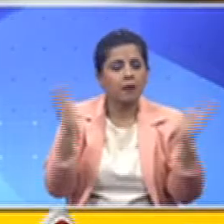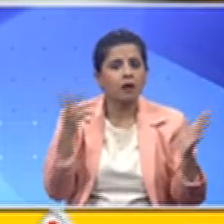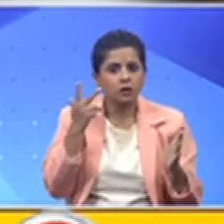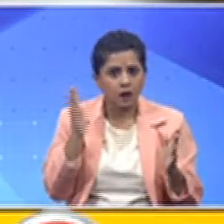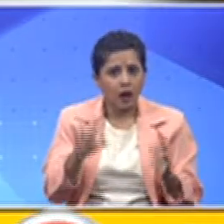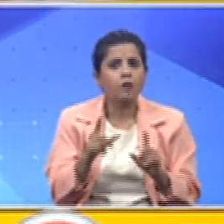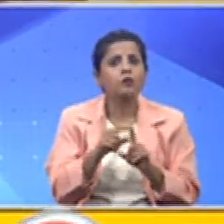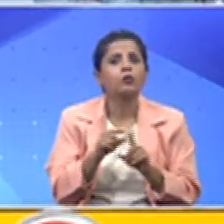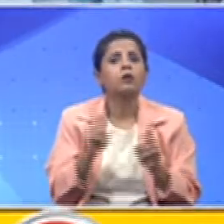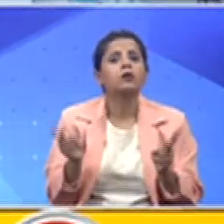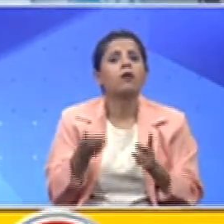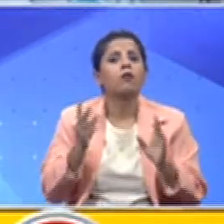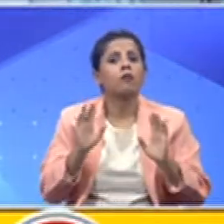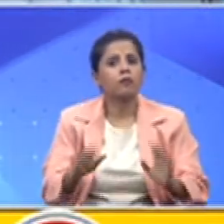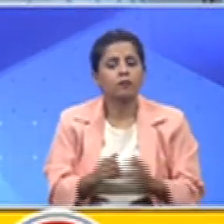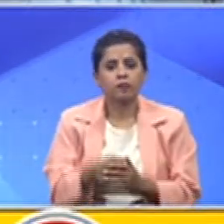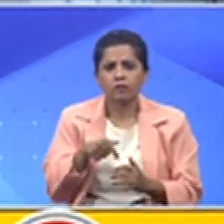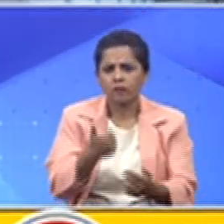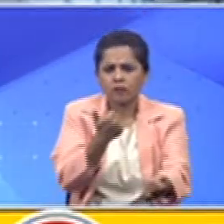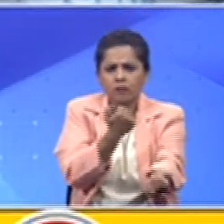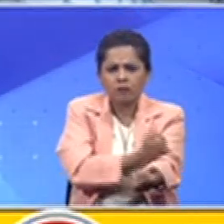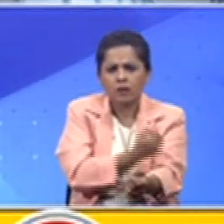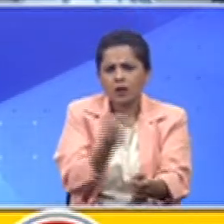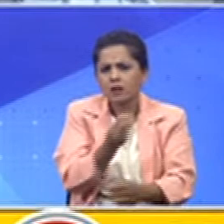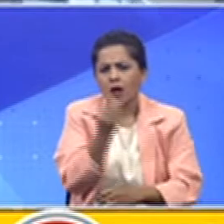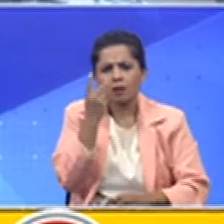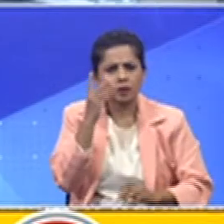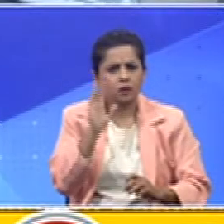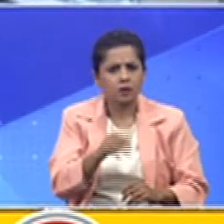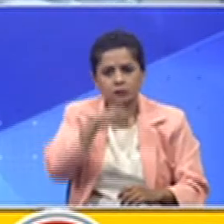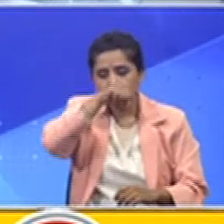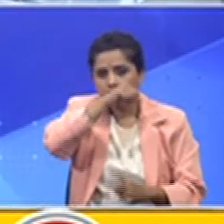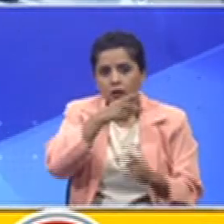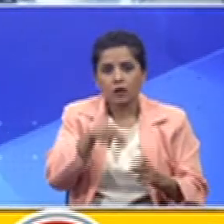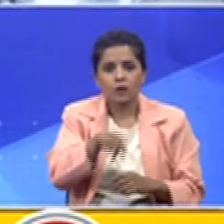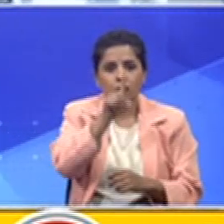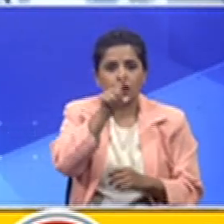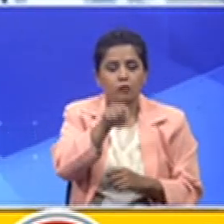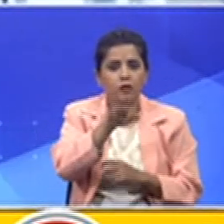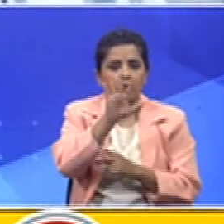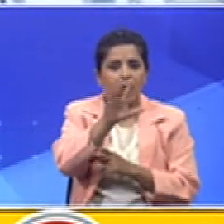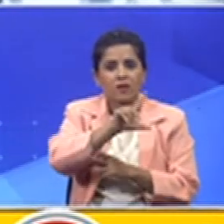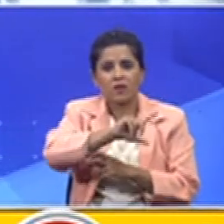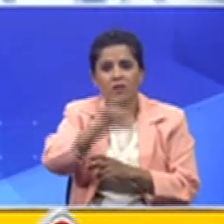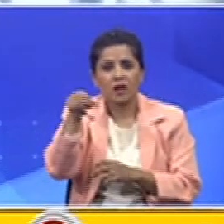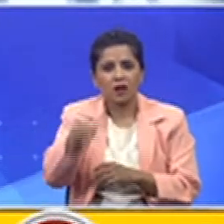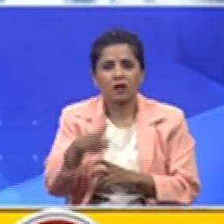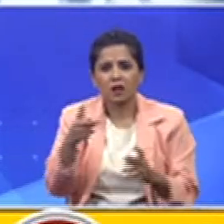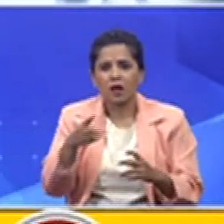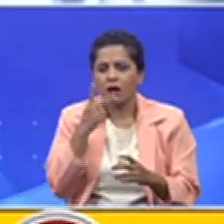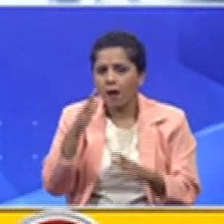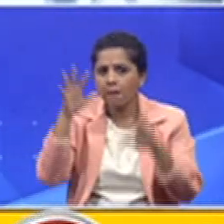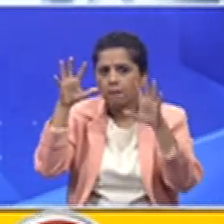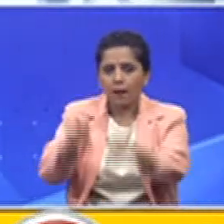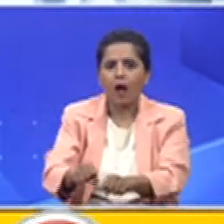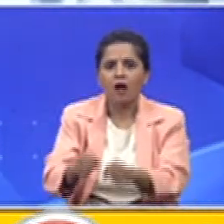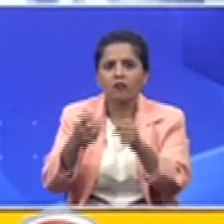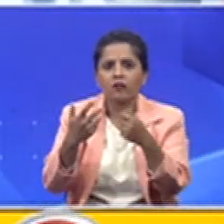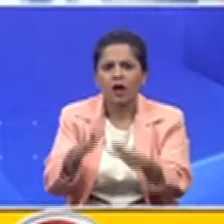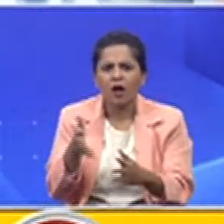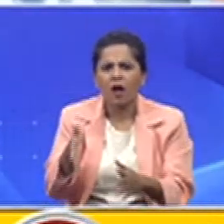कार्रवाई की है। ड्रग्स की करीब 1.5 लाख किलो की खेप को जब्त करने के